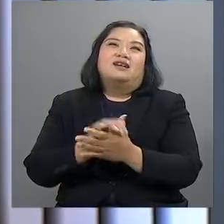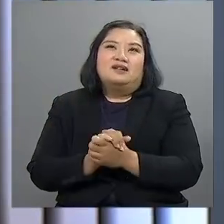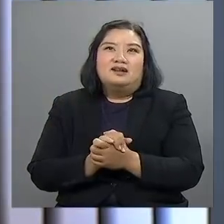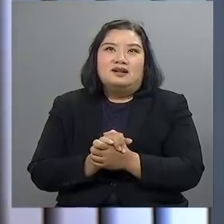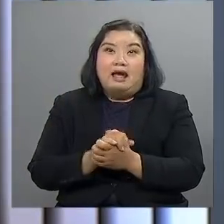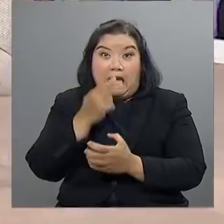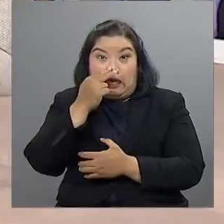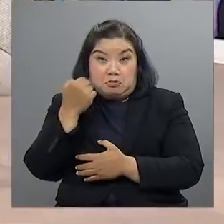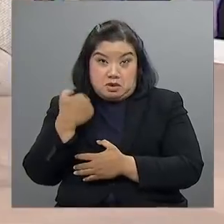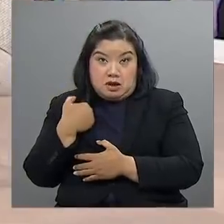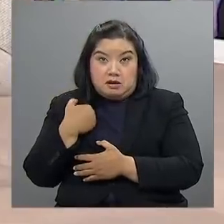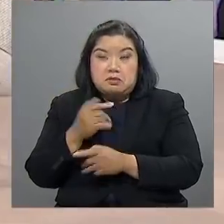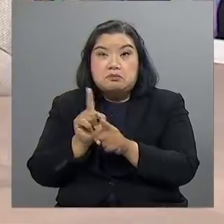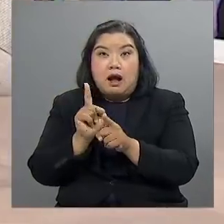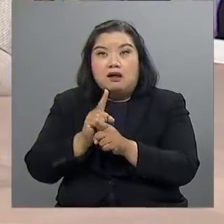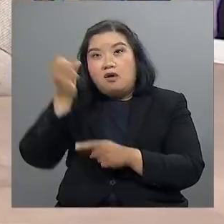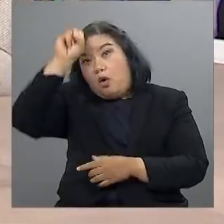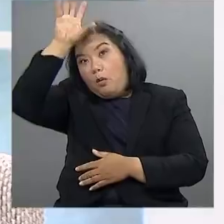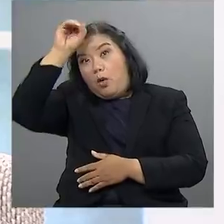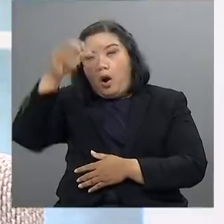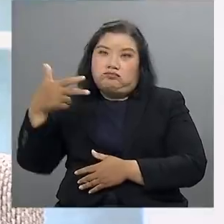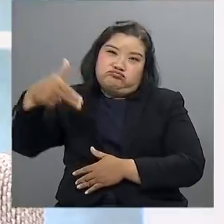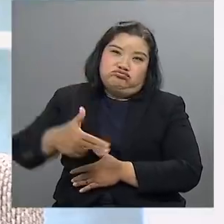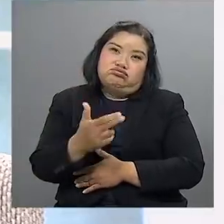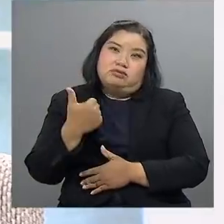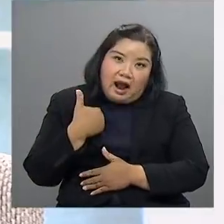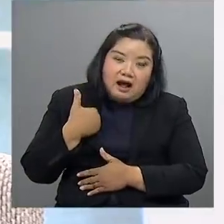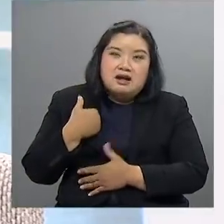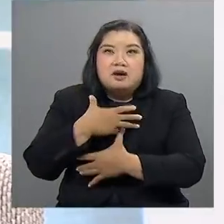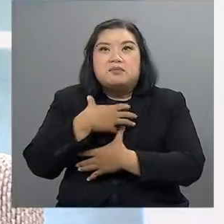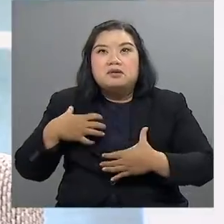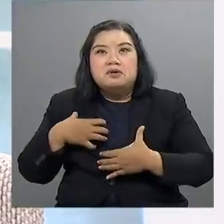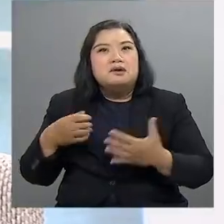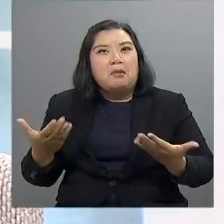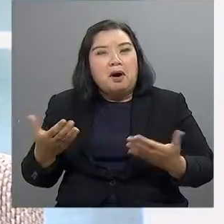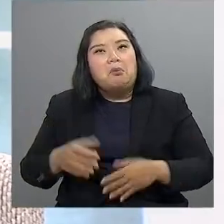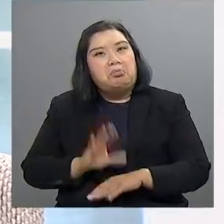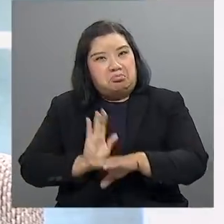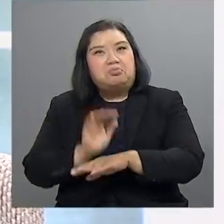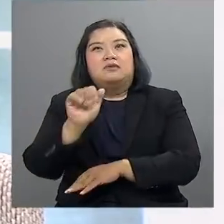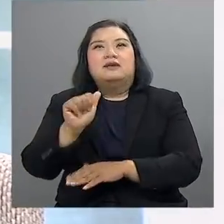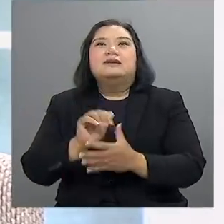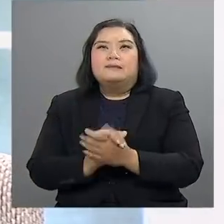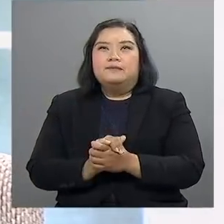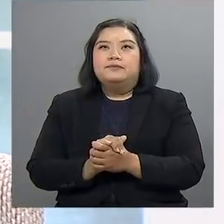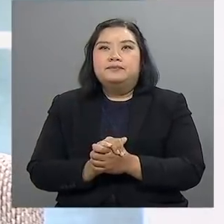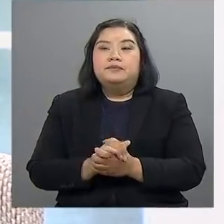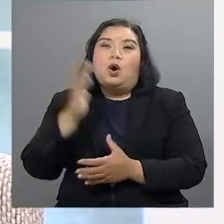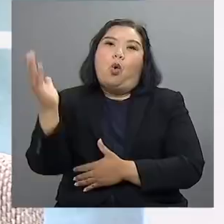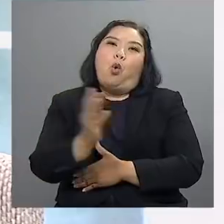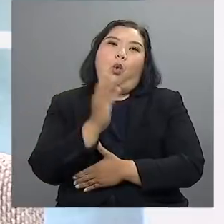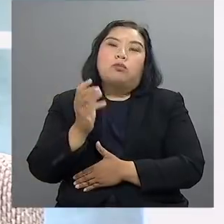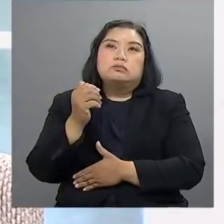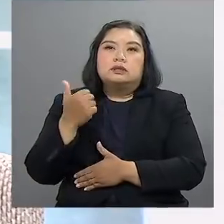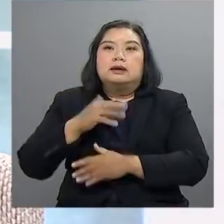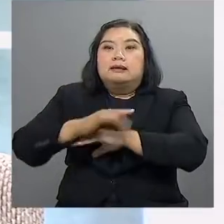ใหญ่มากแล้วจริงๆมีแพนด้าด้วย ใช่ไม่รู้มันขึ้นไปได้ไง ก็ทำเป็นว่าวไงฮะแล้วมีลมคือช่วงนี้เนี่ยลมทะเลกำลังมาใช่ไ